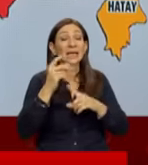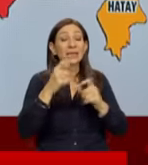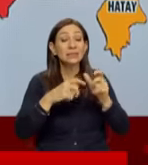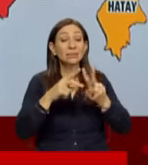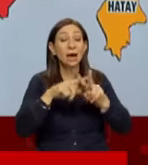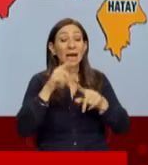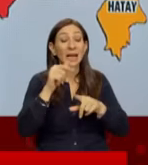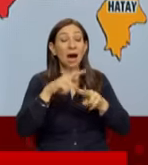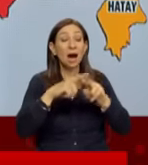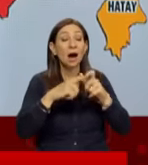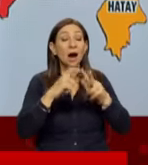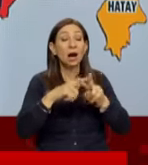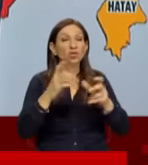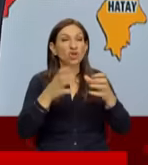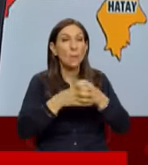etti ve fotoğraf verdiler.